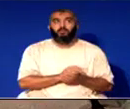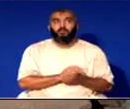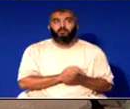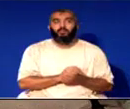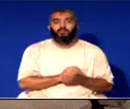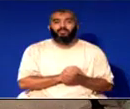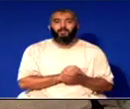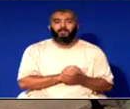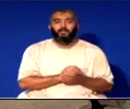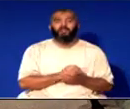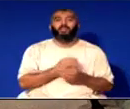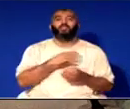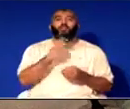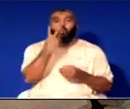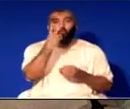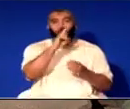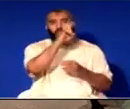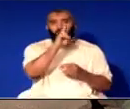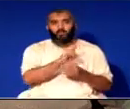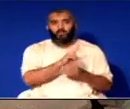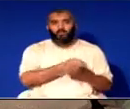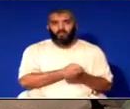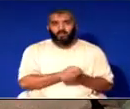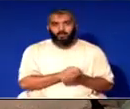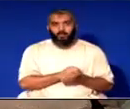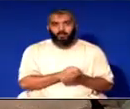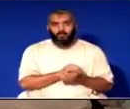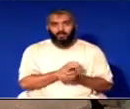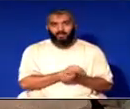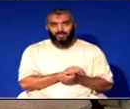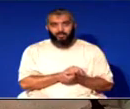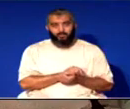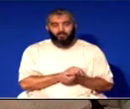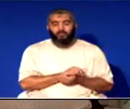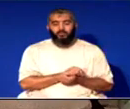سؤال إن شاء الله سحقني خش مضرب بلاطان شو شوية الهدرة سعيد دينا.